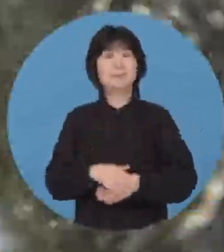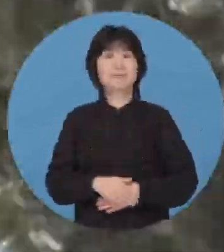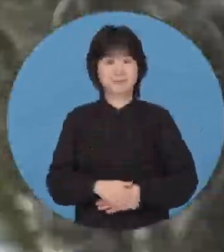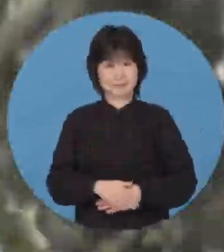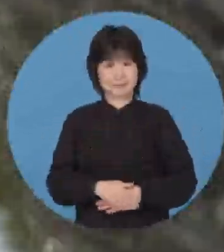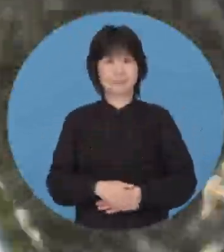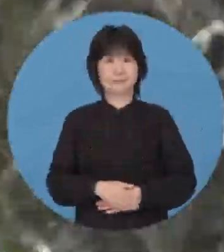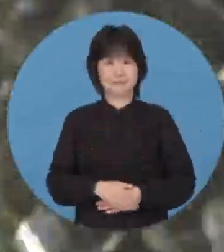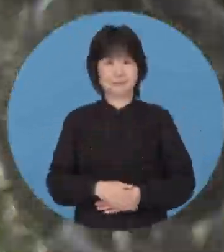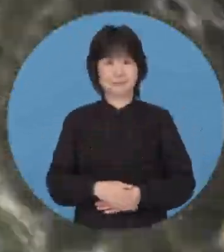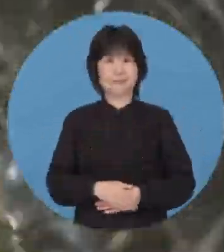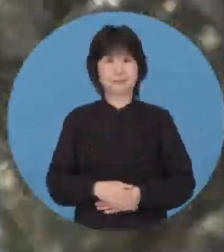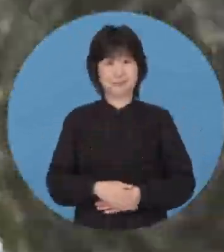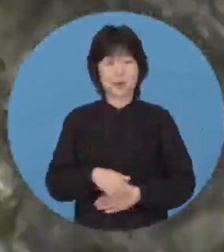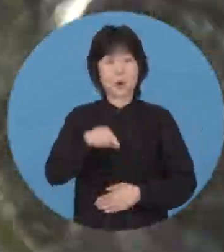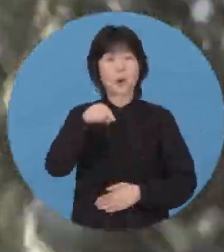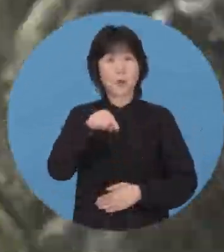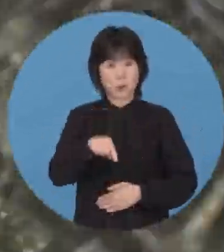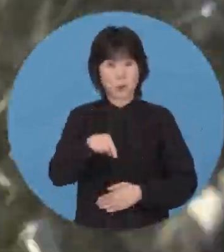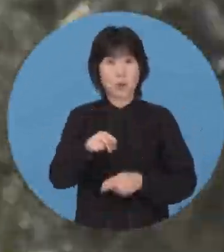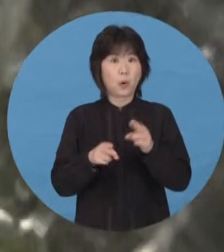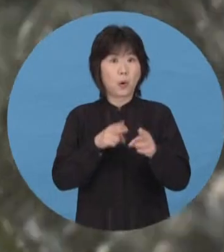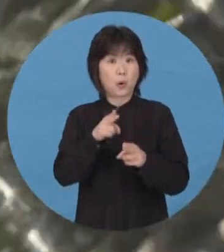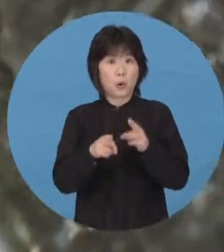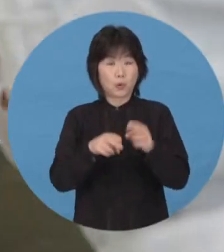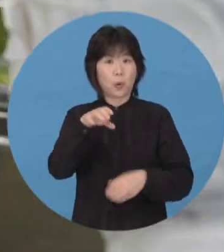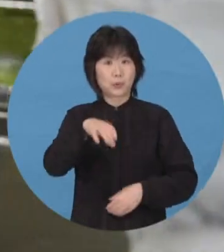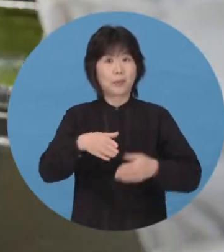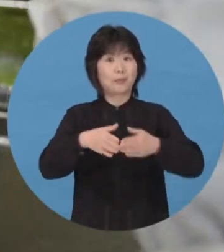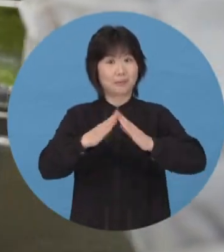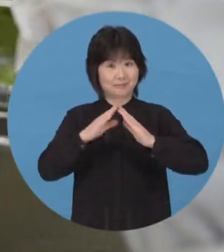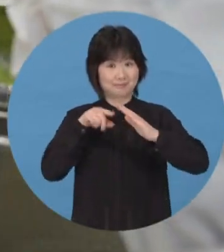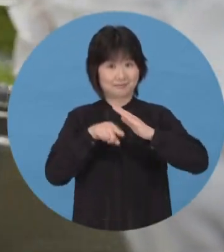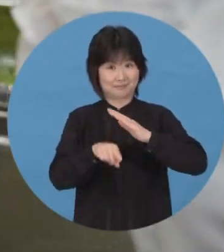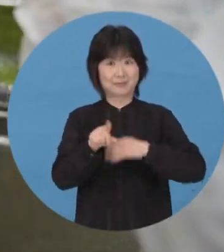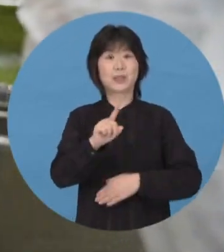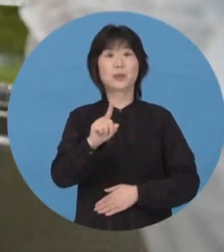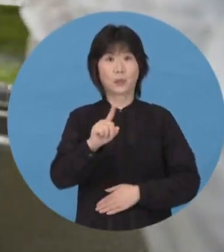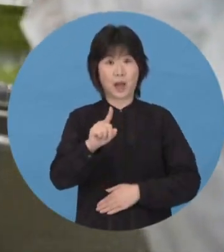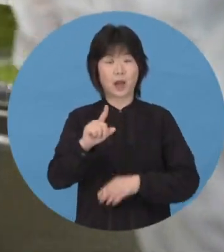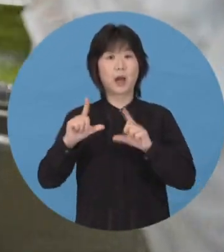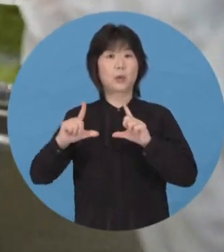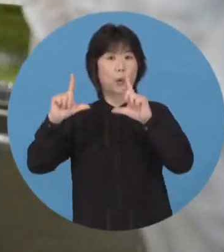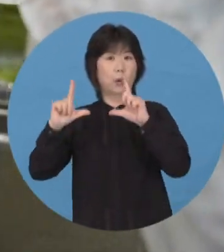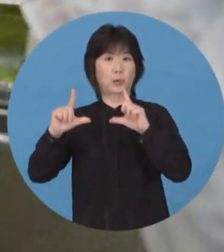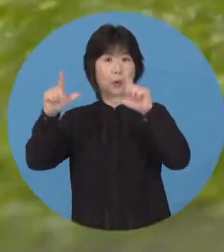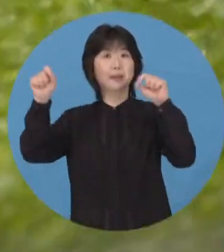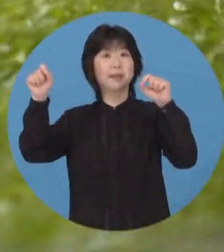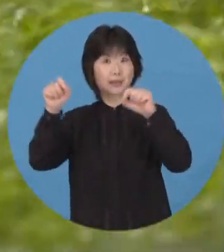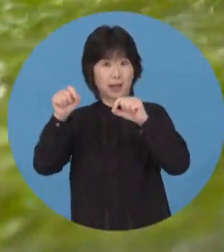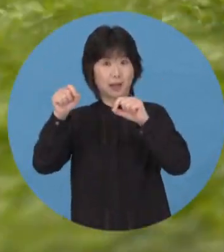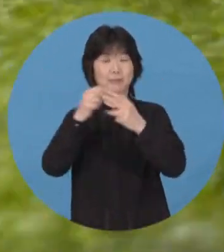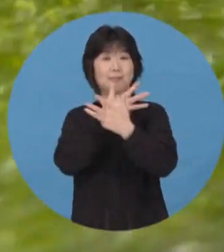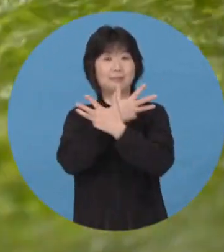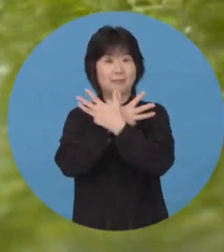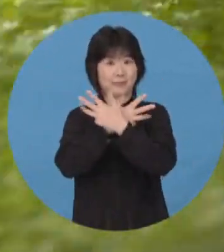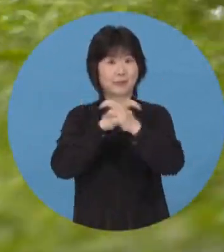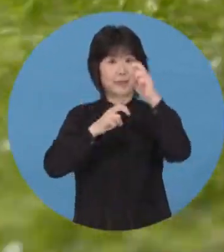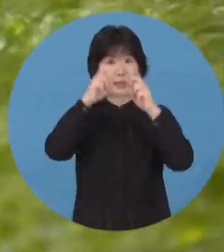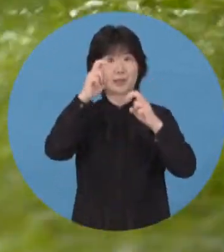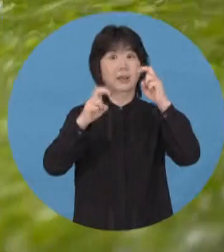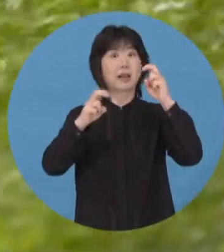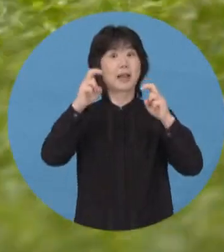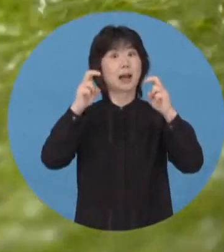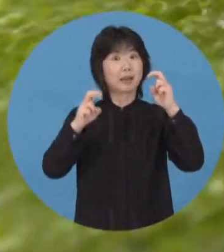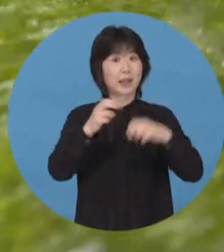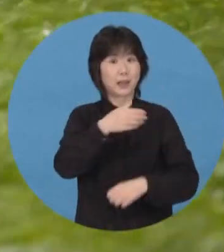い、私たちがこの北斗市を選ばせていただいたのは、首都圏へのアクセスの良さと、あとは八ヶ岳の綺麗で豊富な水